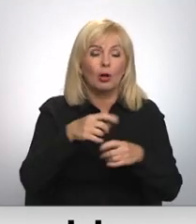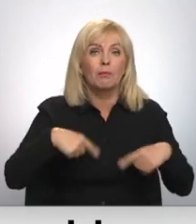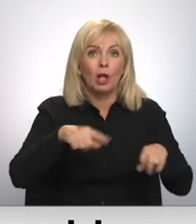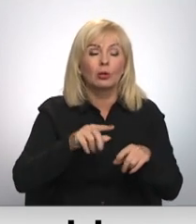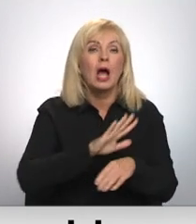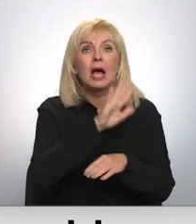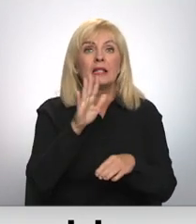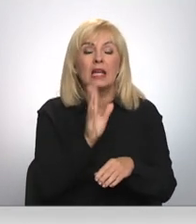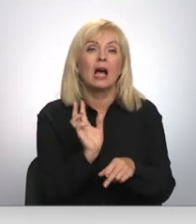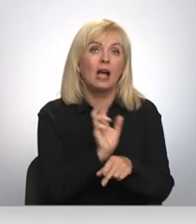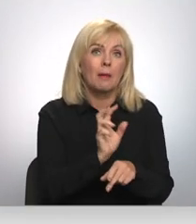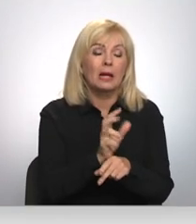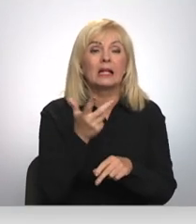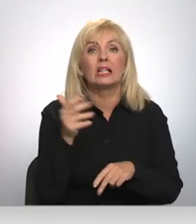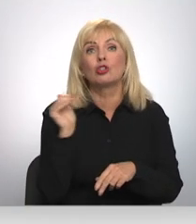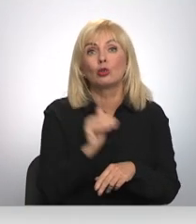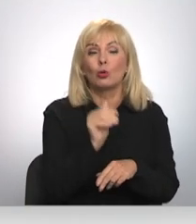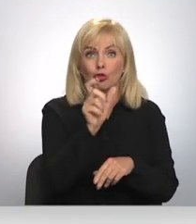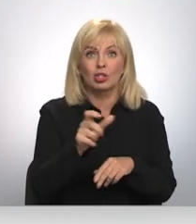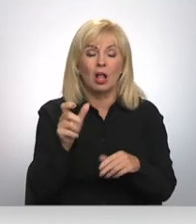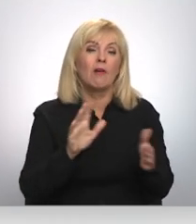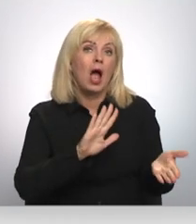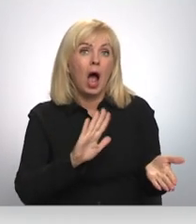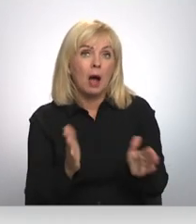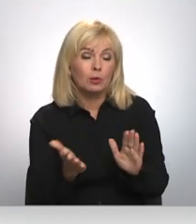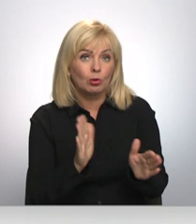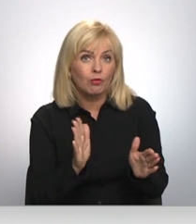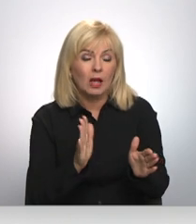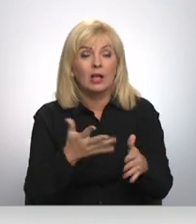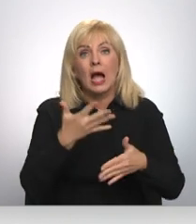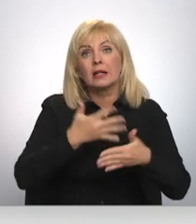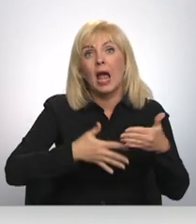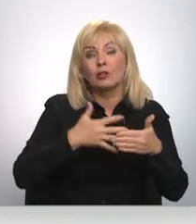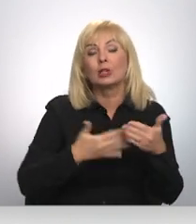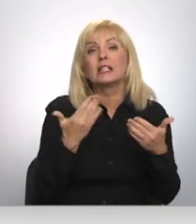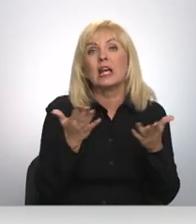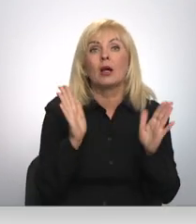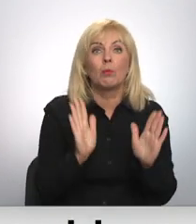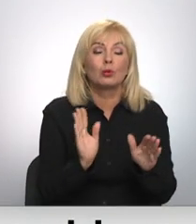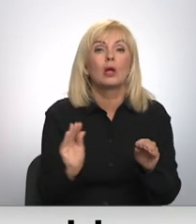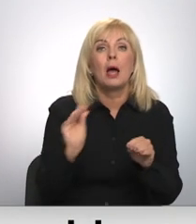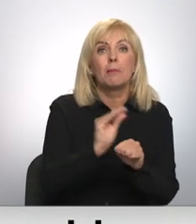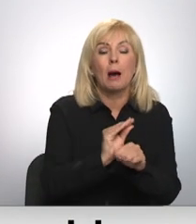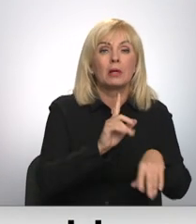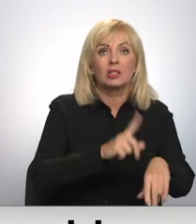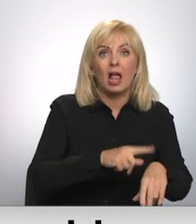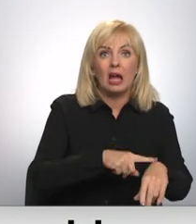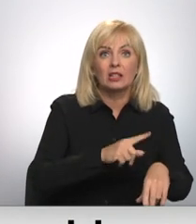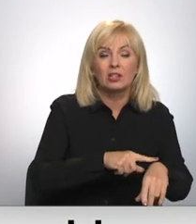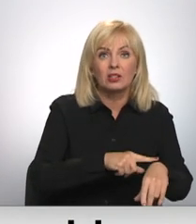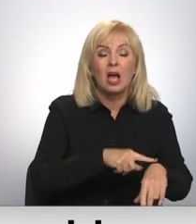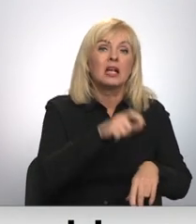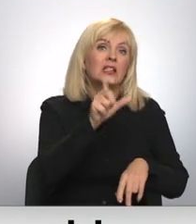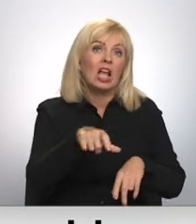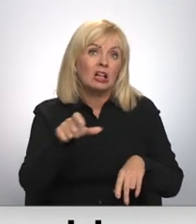aptuveni 300 tūkstoši cilvēki. Tad var tikai aptuveni rēķināt, cik tas būtu papildus laiks un resursu nepieciešams, lai